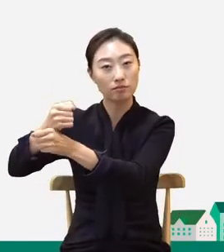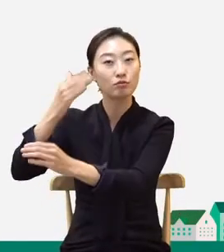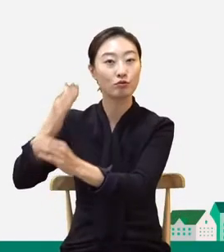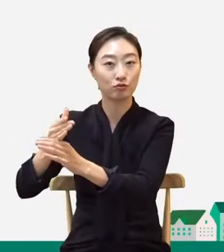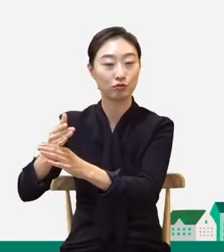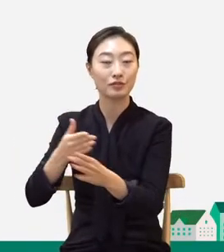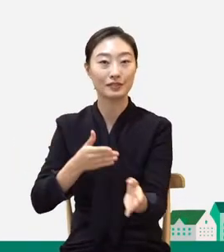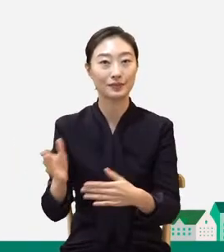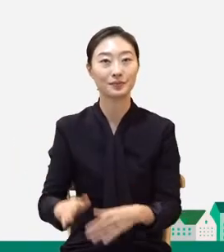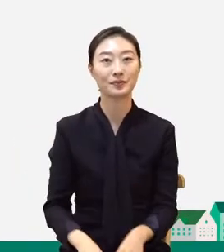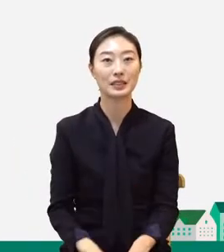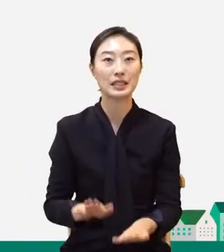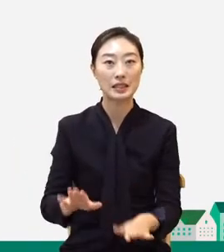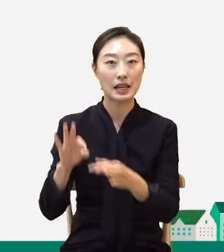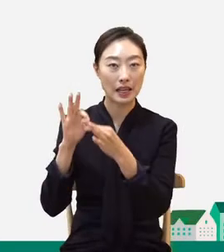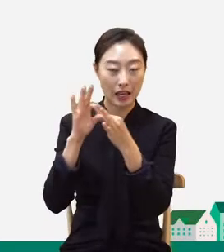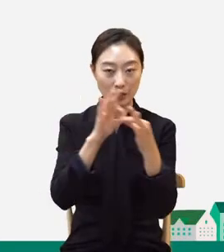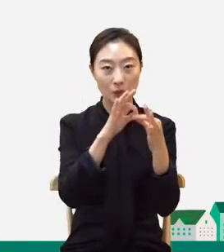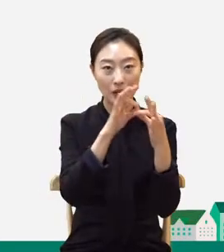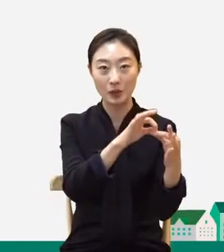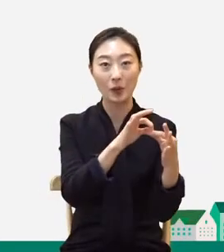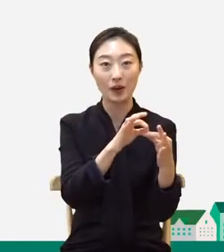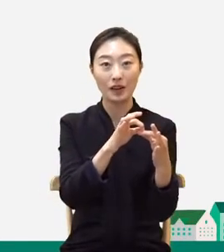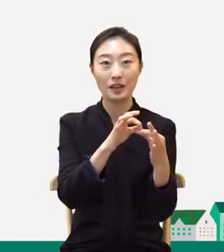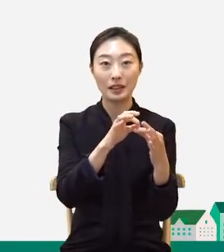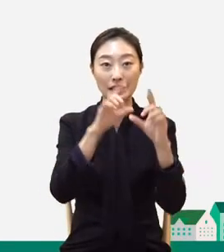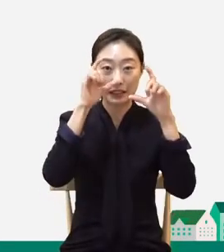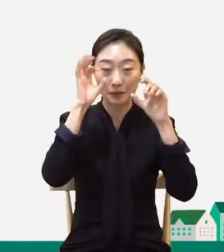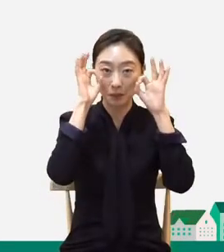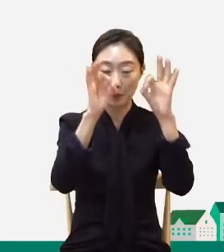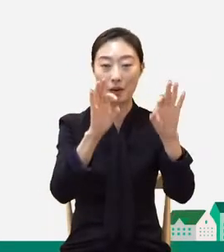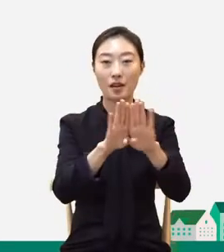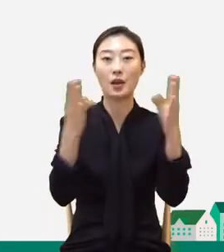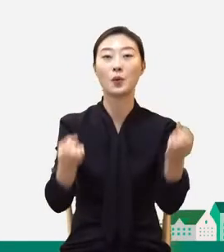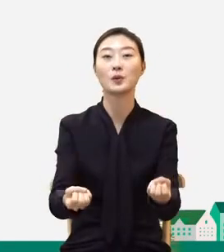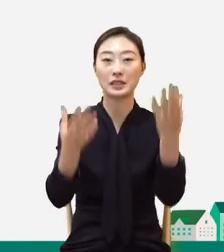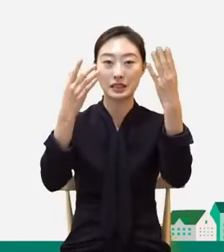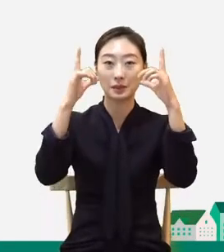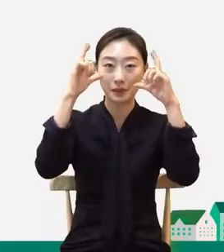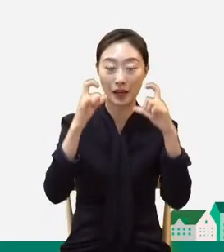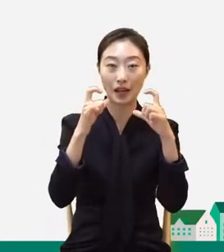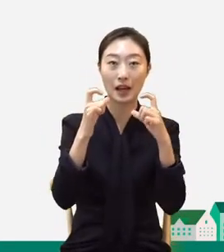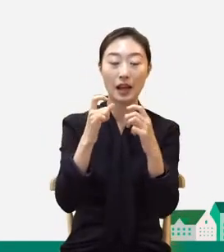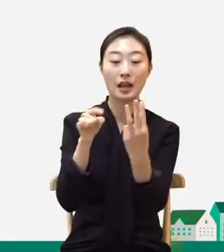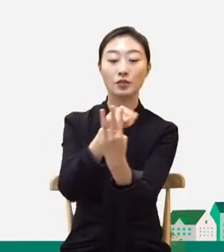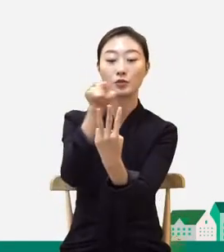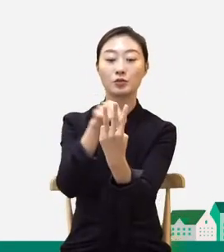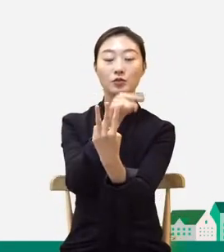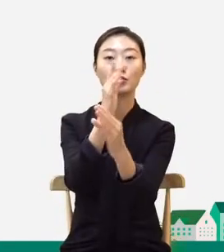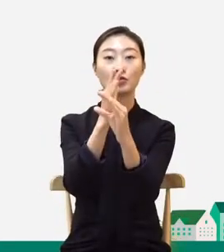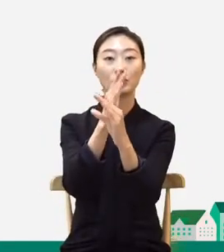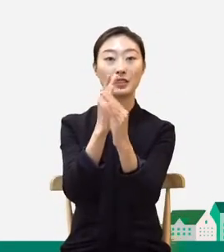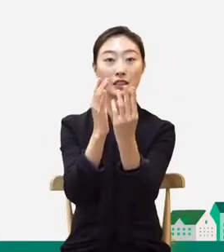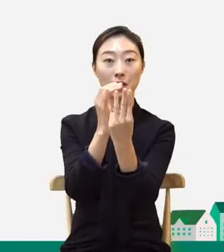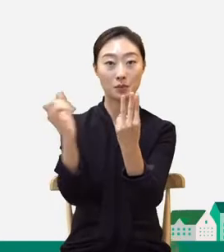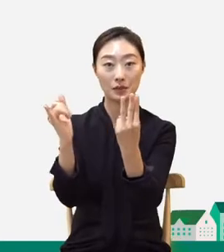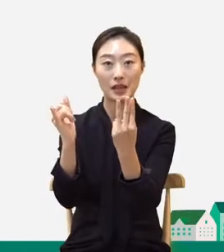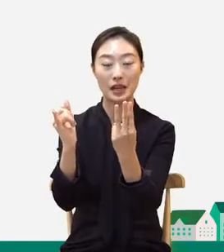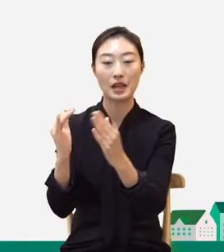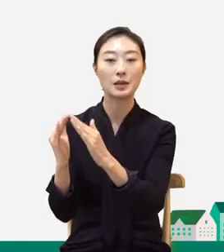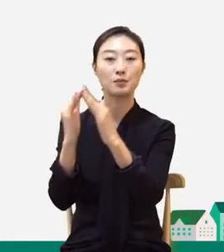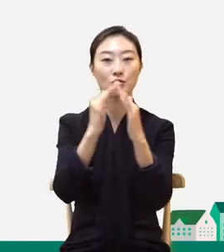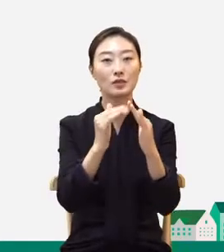저희 따끈따끈하게 개소식 장면이고요. 가운데 세 분이 입주자 대표로 이제 개소식을 진행한